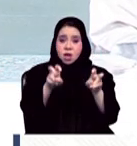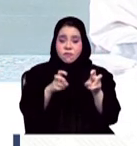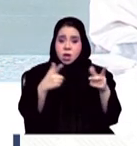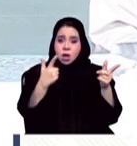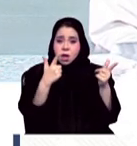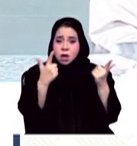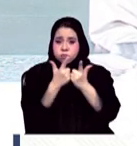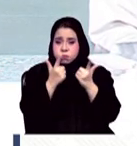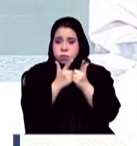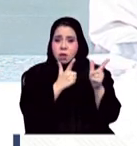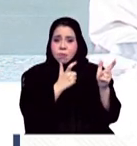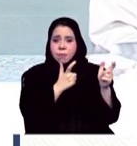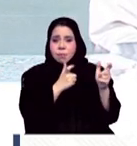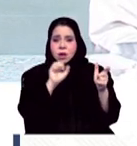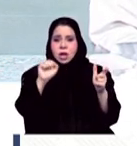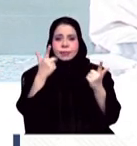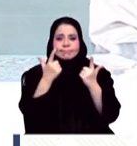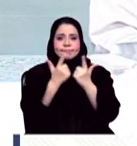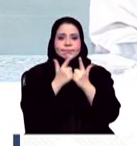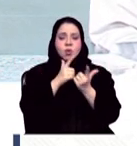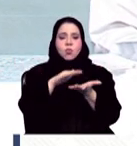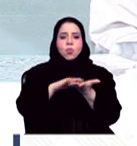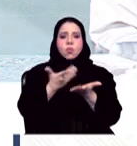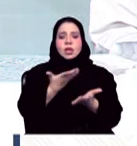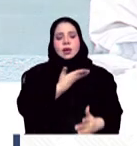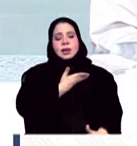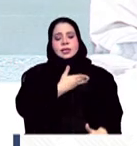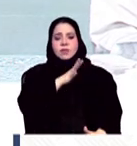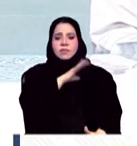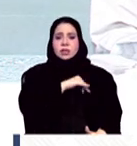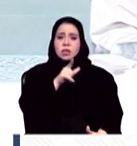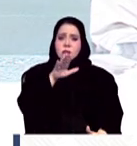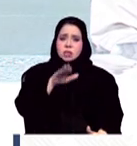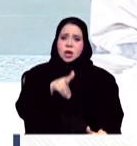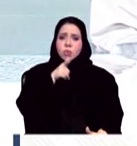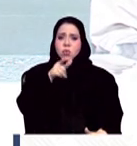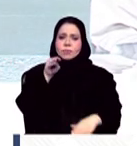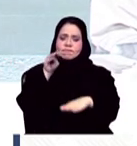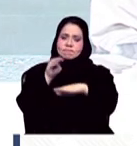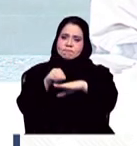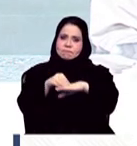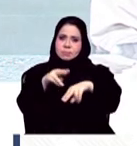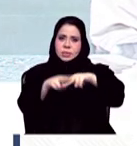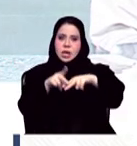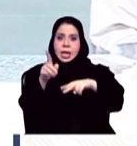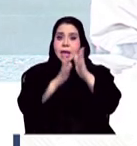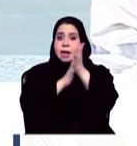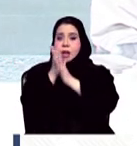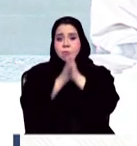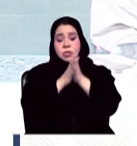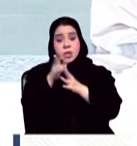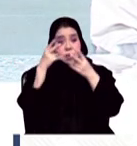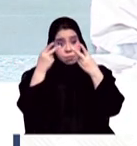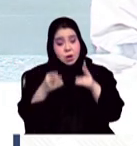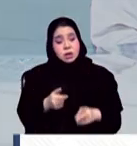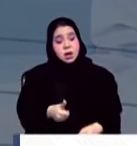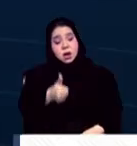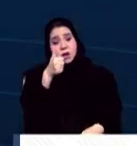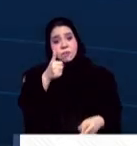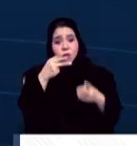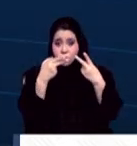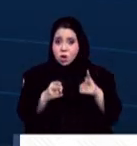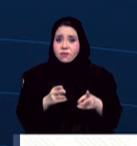الامريكيه لتحقيق وقف اطلاق النار في قطاع غزه وحثت الوزاره اسرائيل وحماس على قبول المبادره